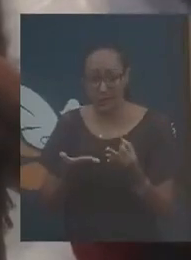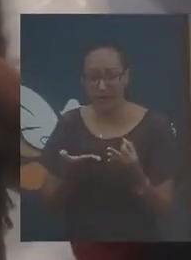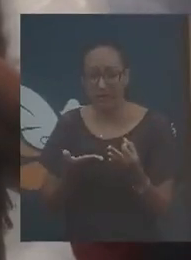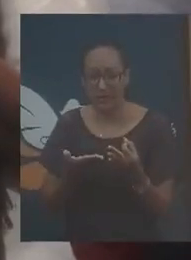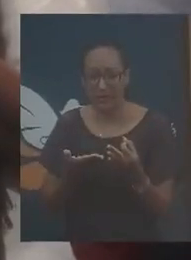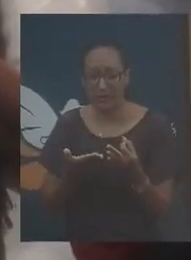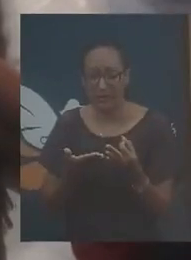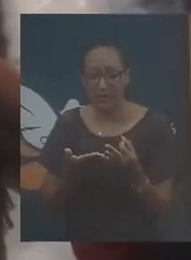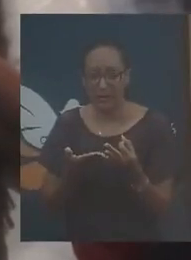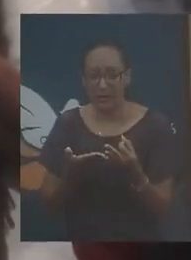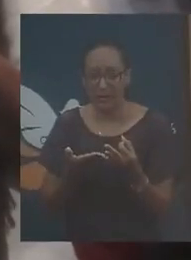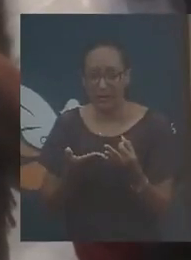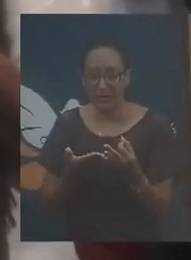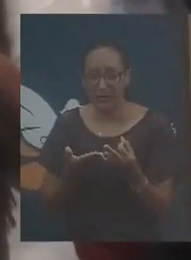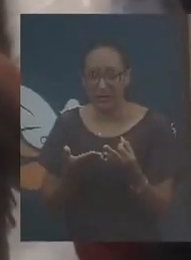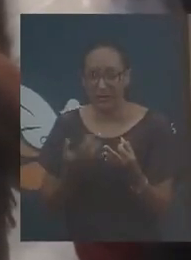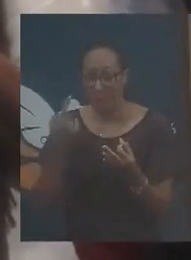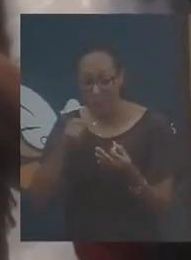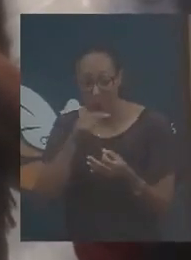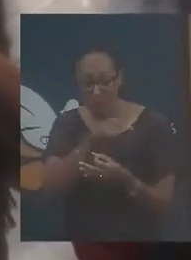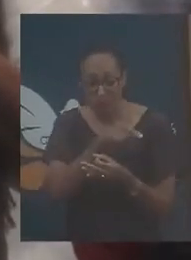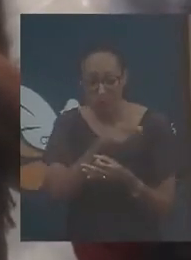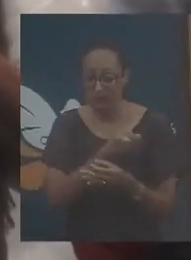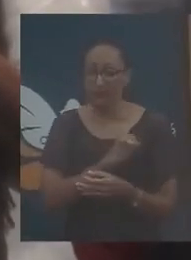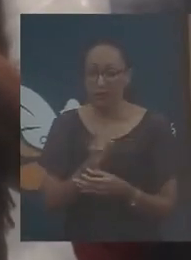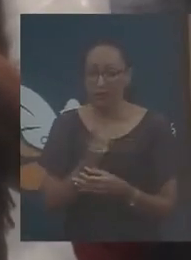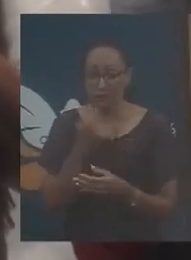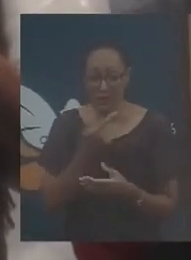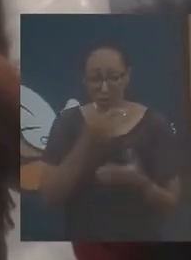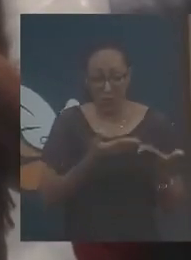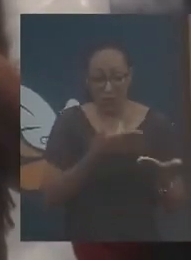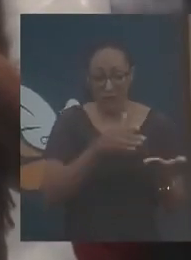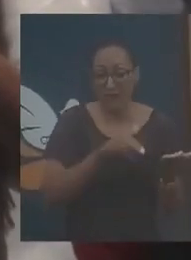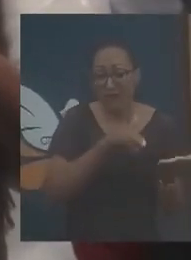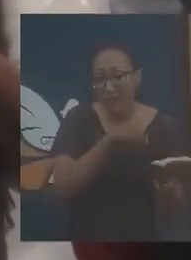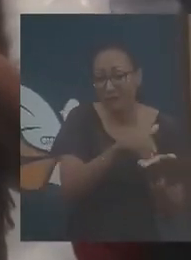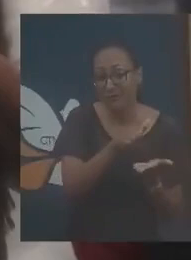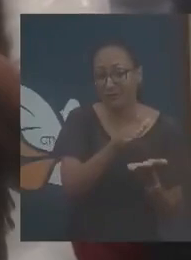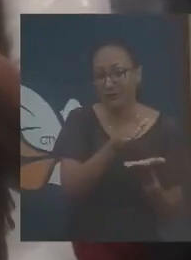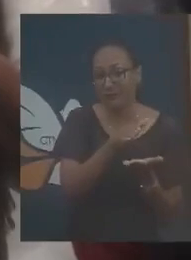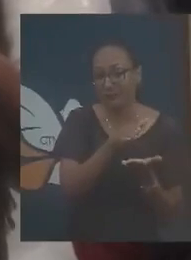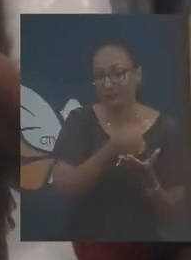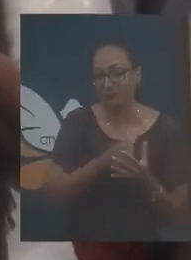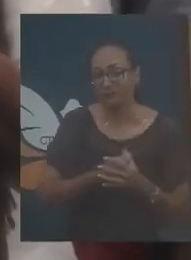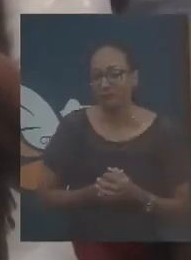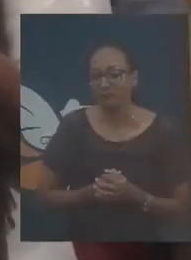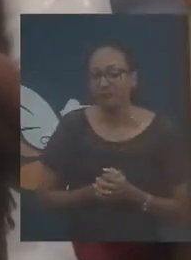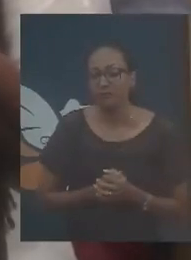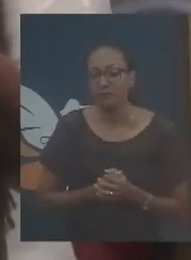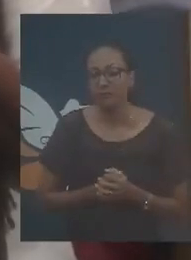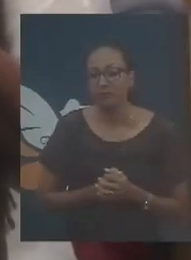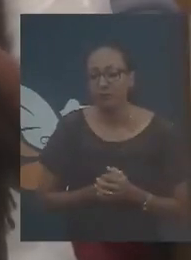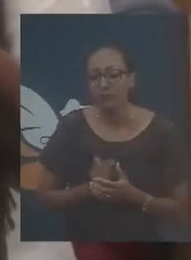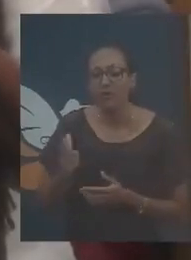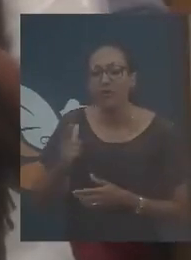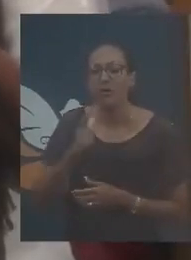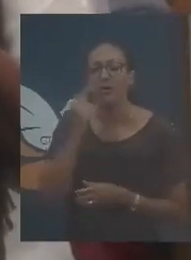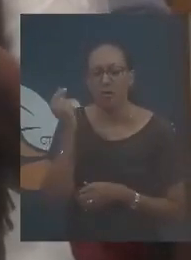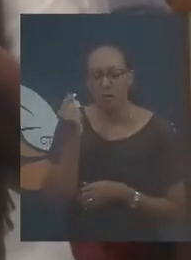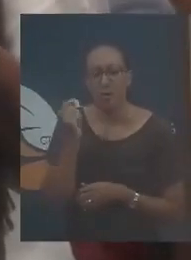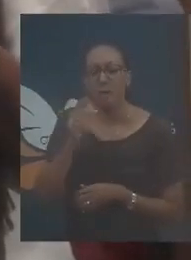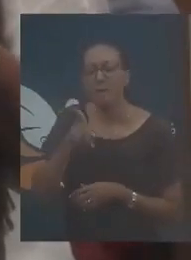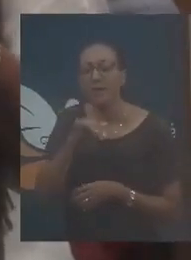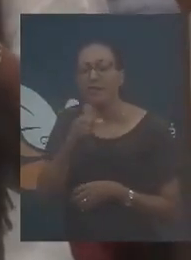leur faveur, ce qui fait qu'aujourd'hui, ces personnes seront expulsées. Donc, Hervé Pinto doit être